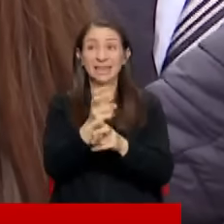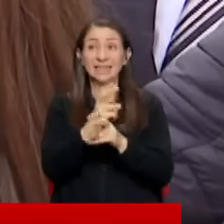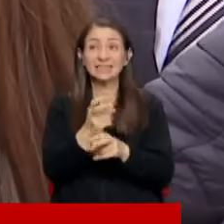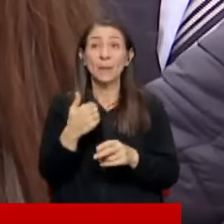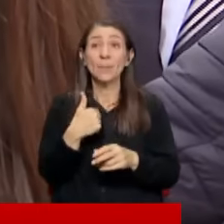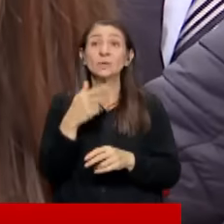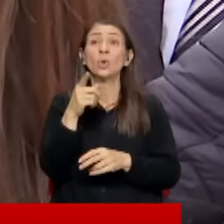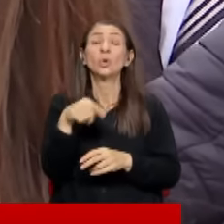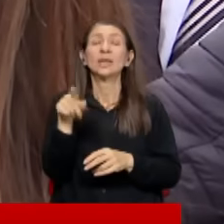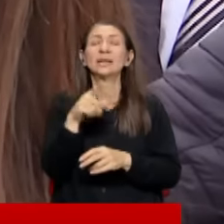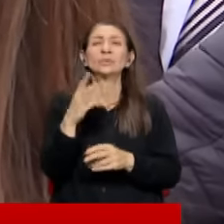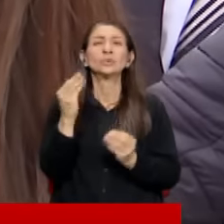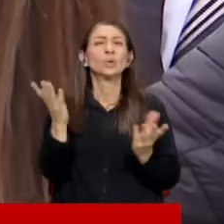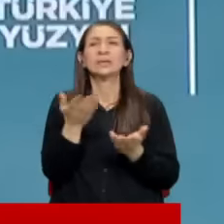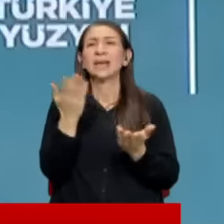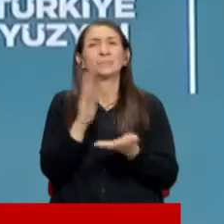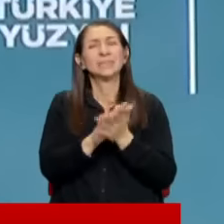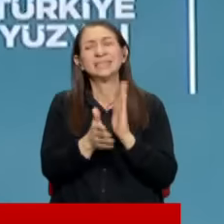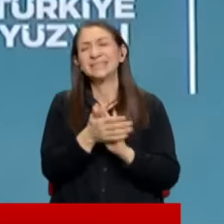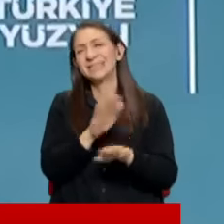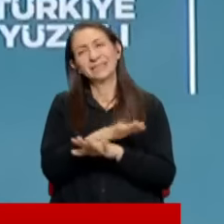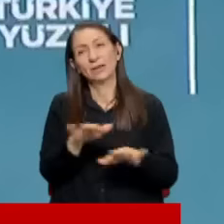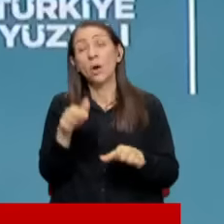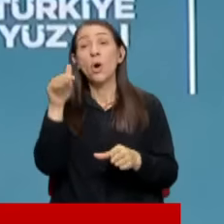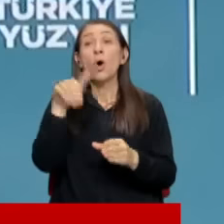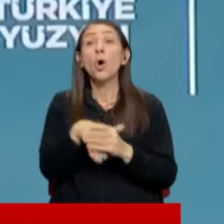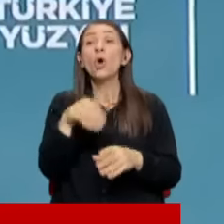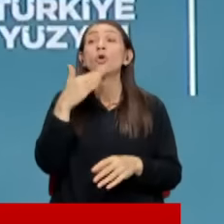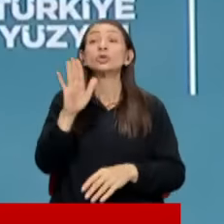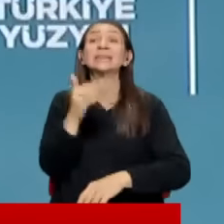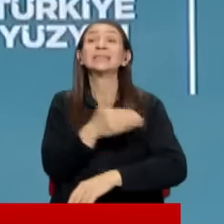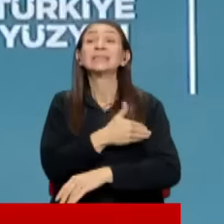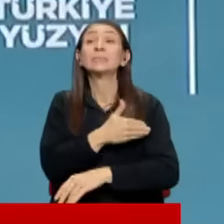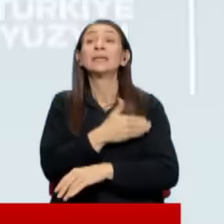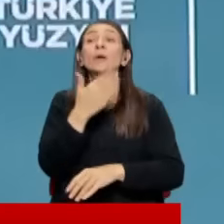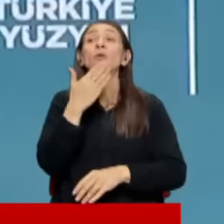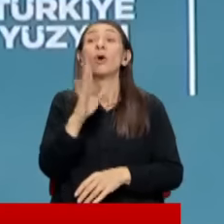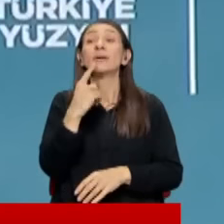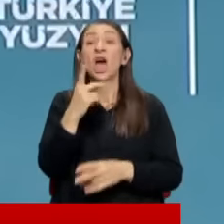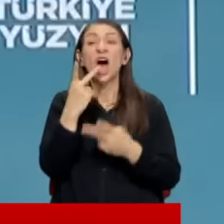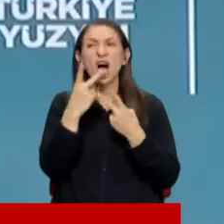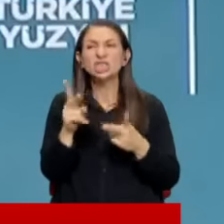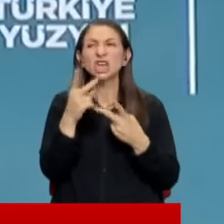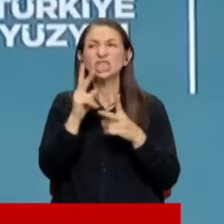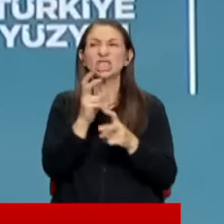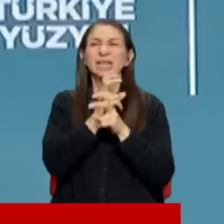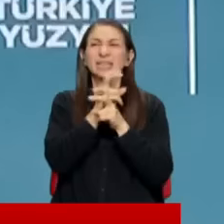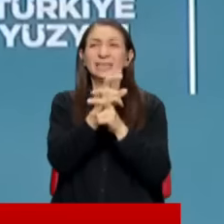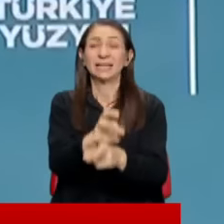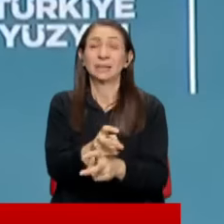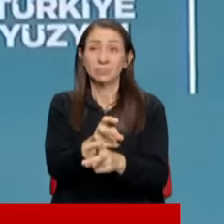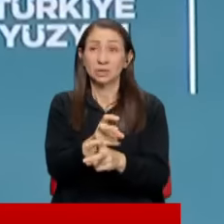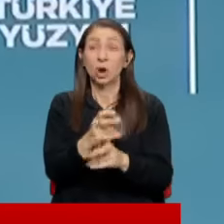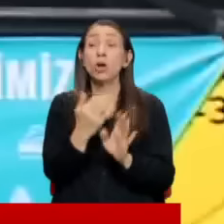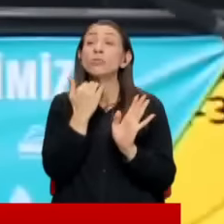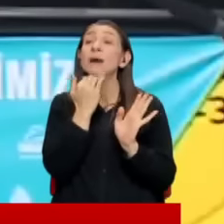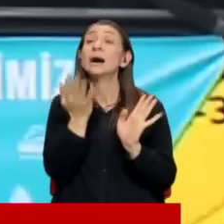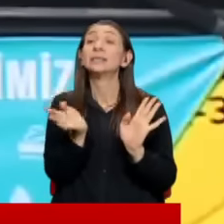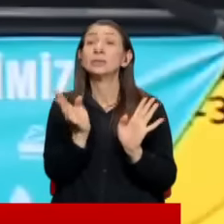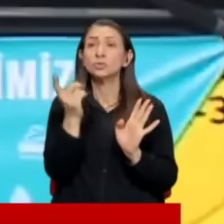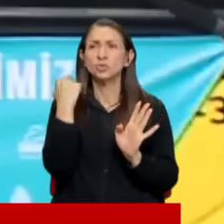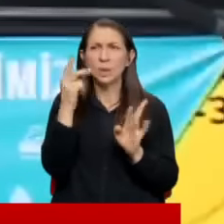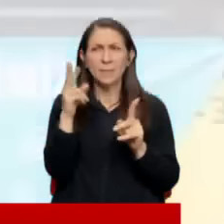biz onları çoktan aştık. Oy yoksa hizmet de yok diye açık açık tehdit etmek olmaz.